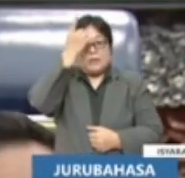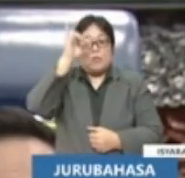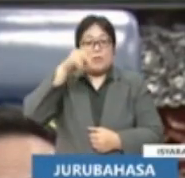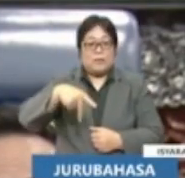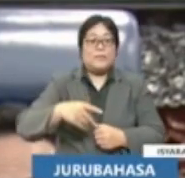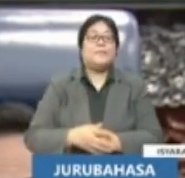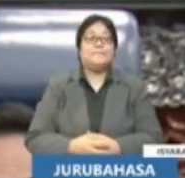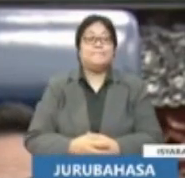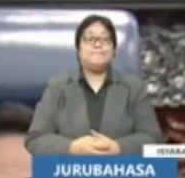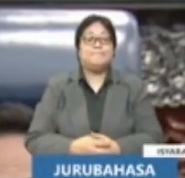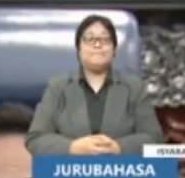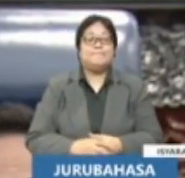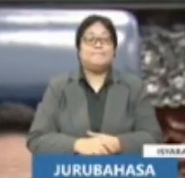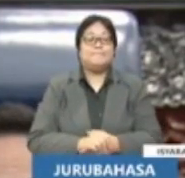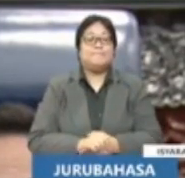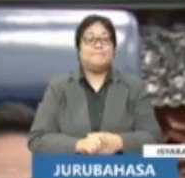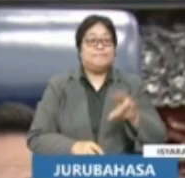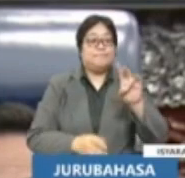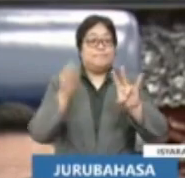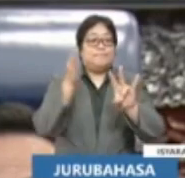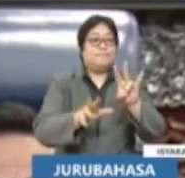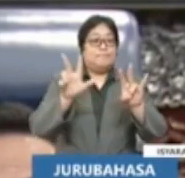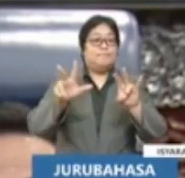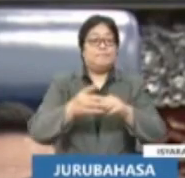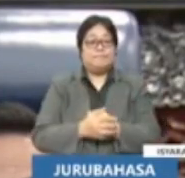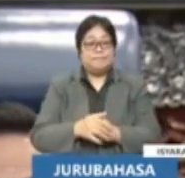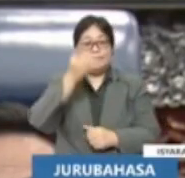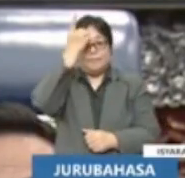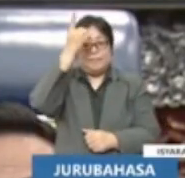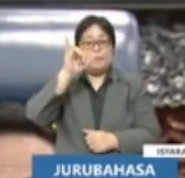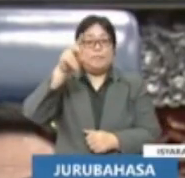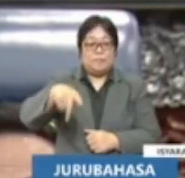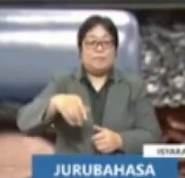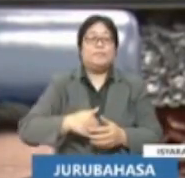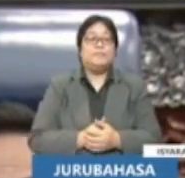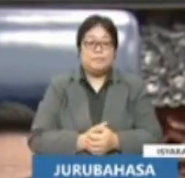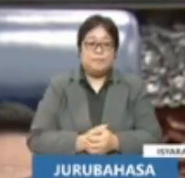Ketua, pada 7 hari bulan Mac, Datuk Yang Ketua telah pun